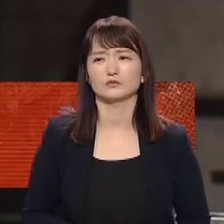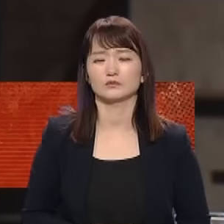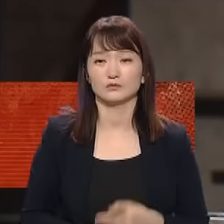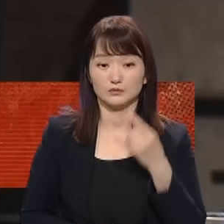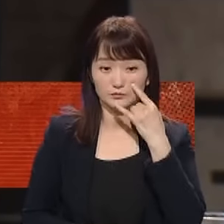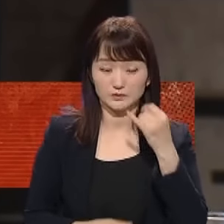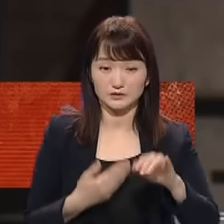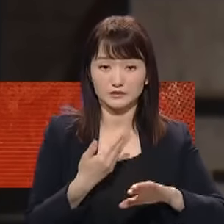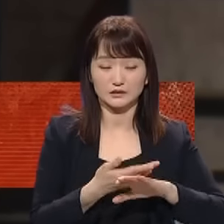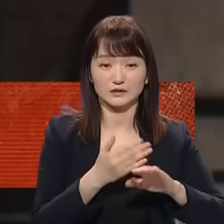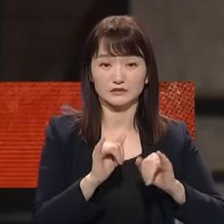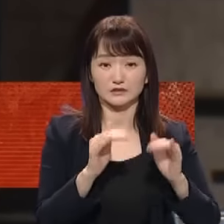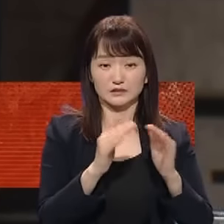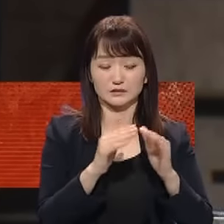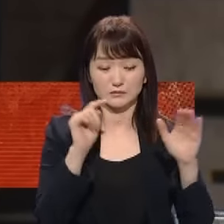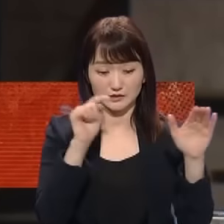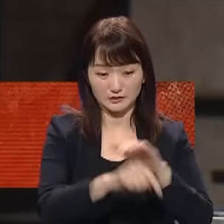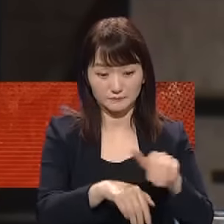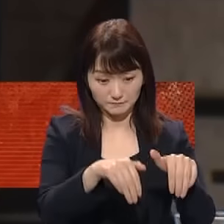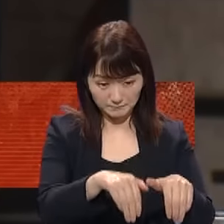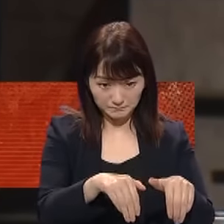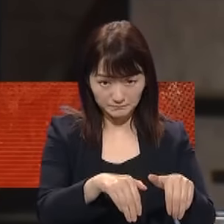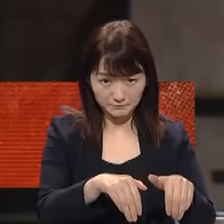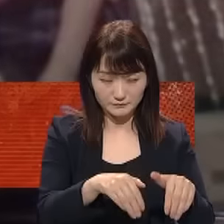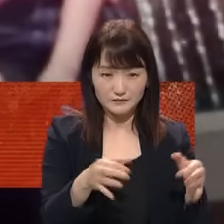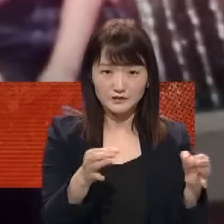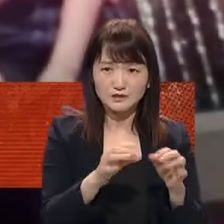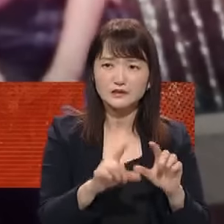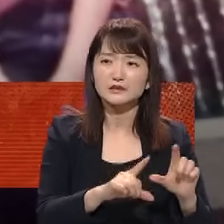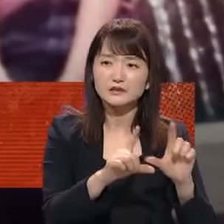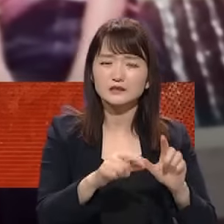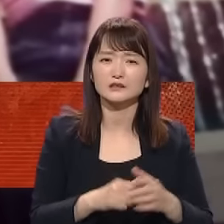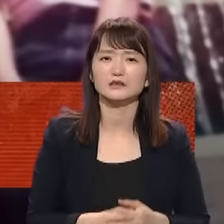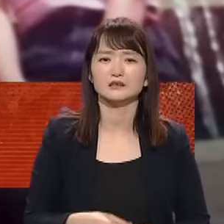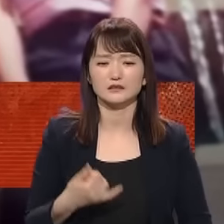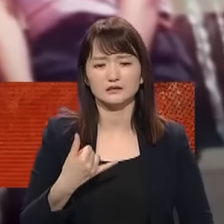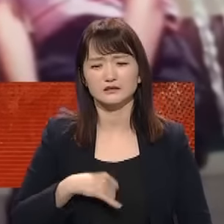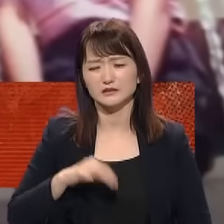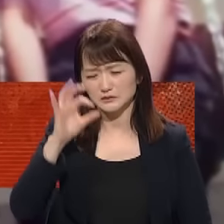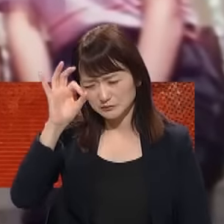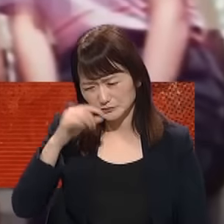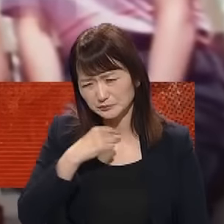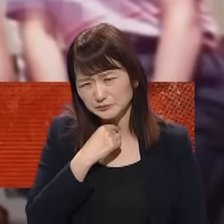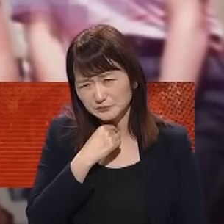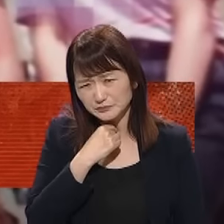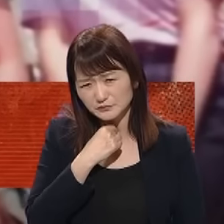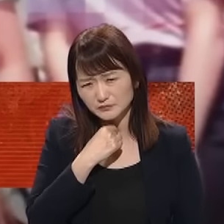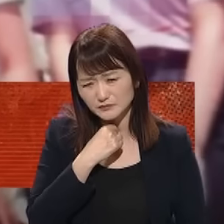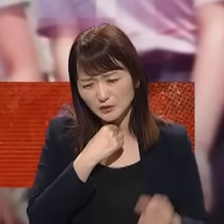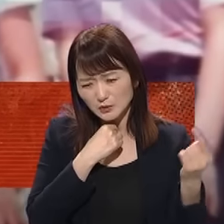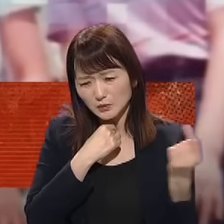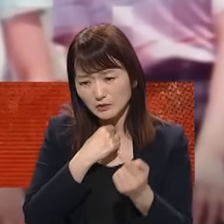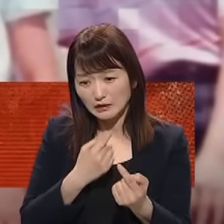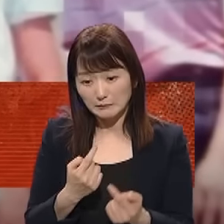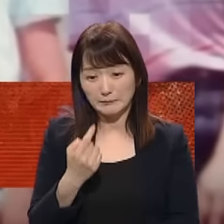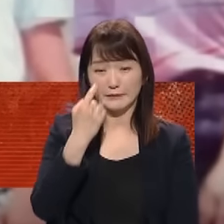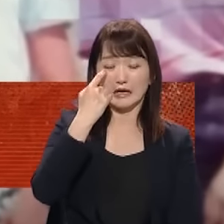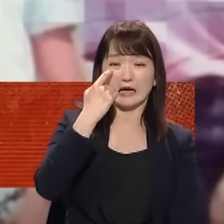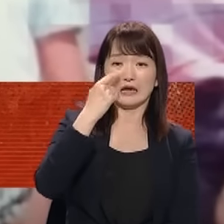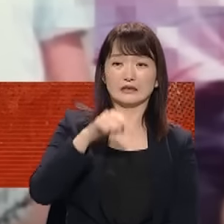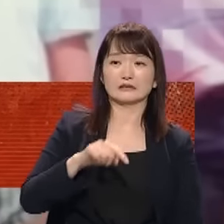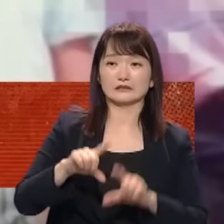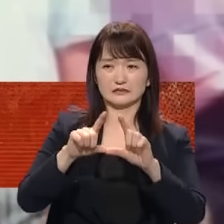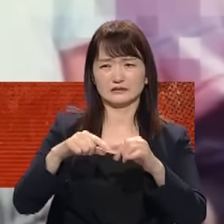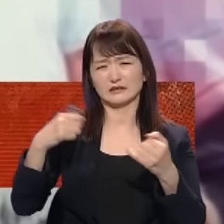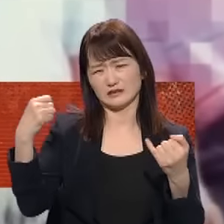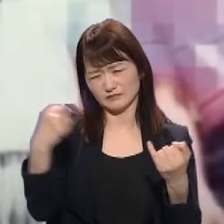남의 집에서 식모살이를 갖다가 하면서 잠깐 지냈지만 나중에 이제 자식이 보고 싶어서 그 보러 오다가 들켜가지고 또 그날